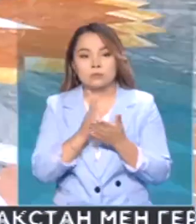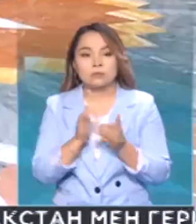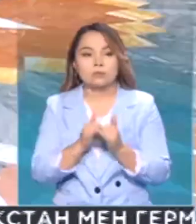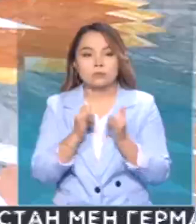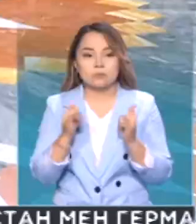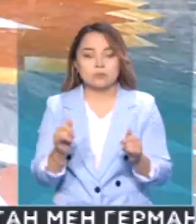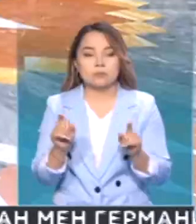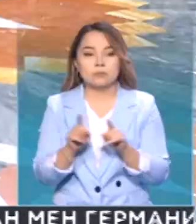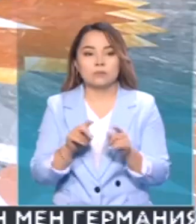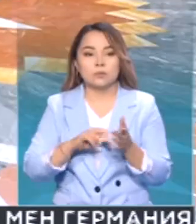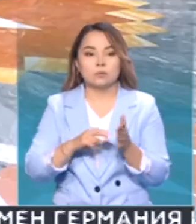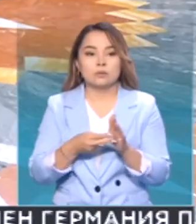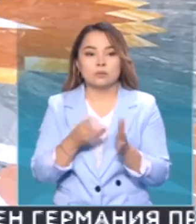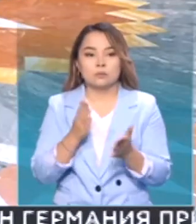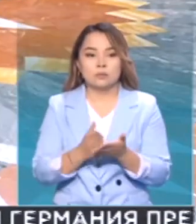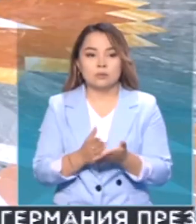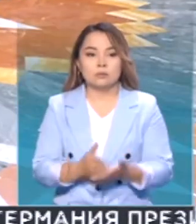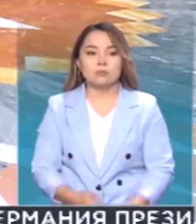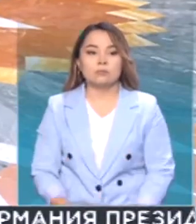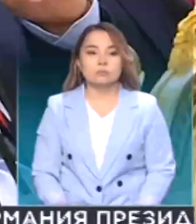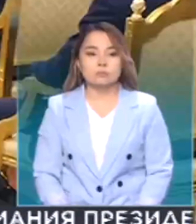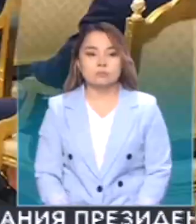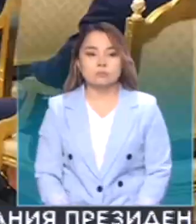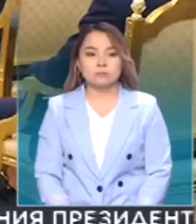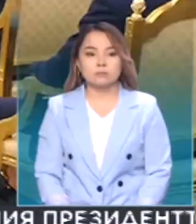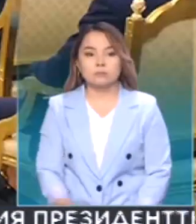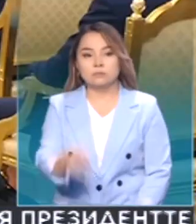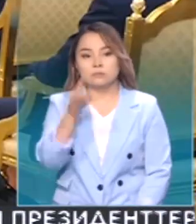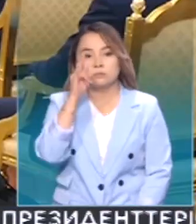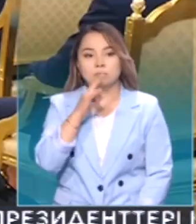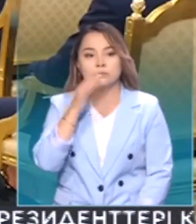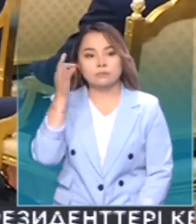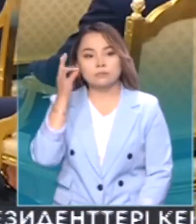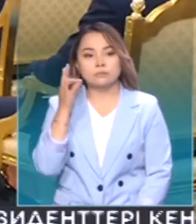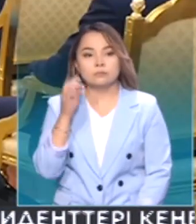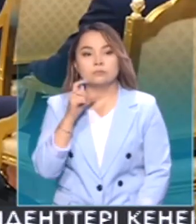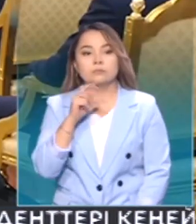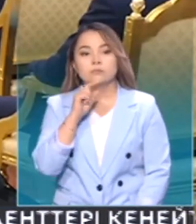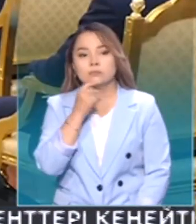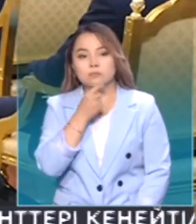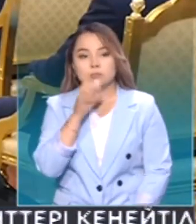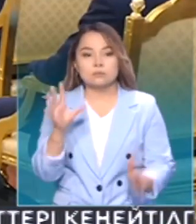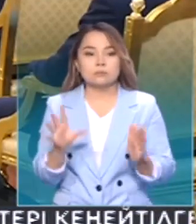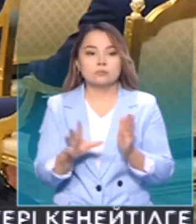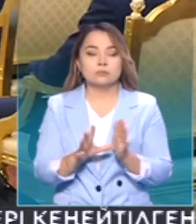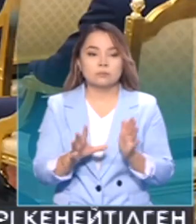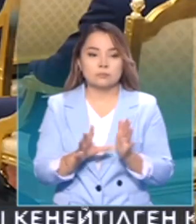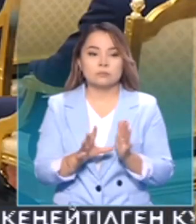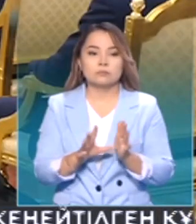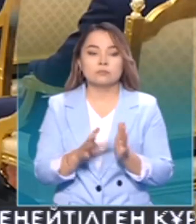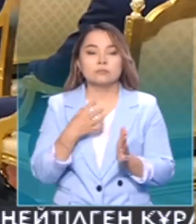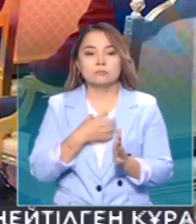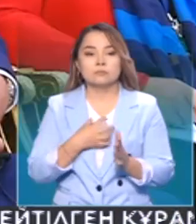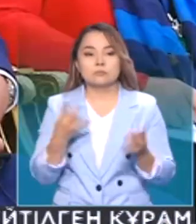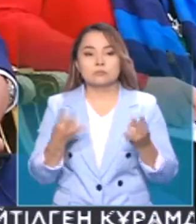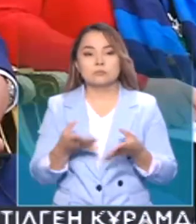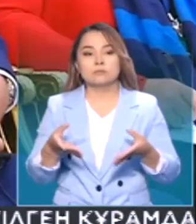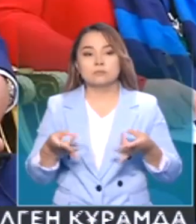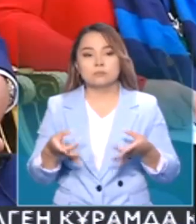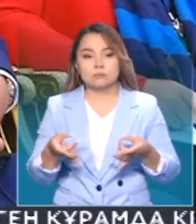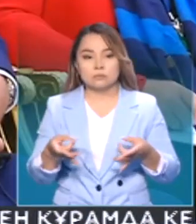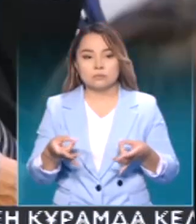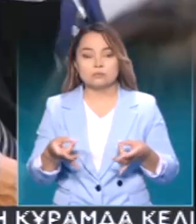соны арттыру көзделіп отыр. Қазақстан Германия экономикасын энергиямен және қажетті